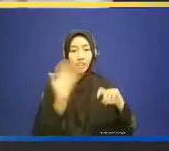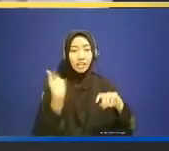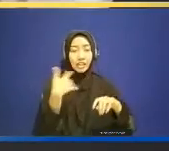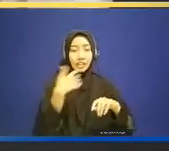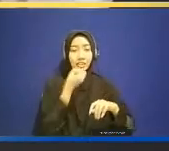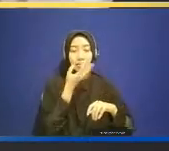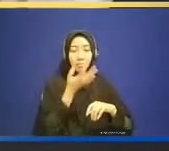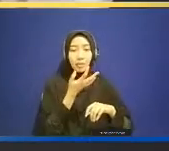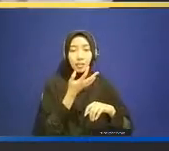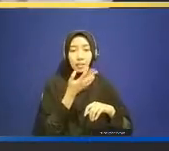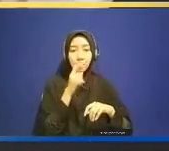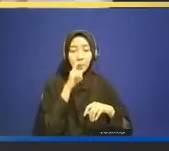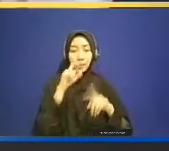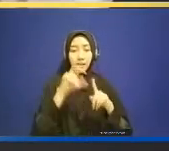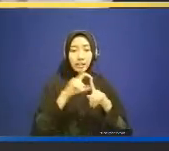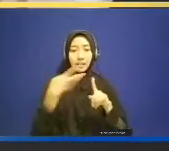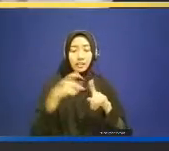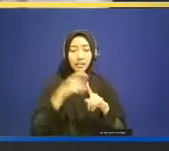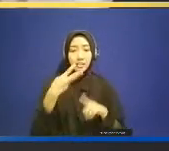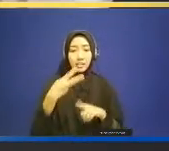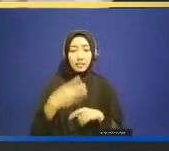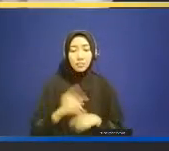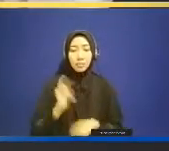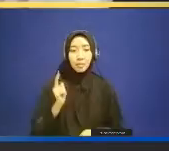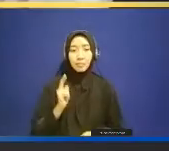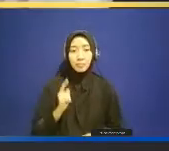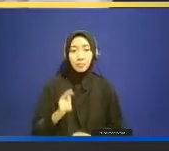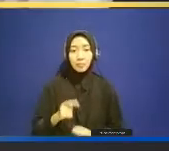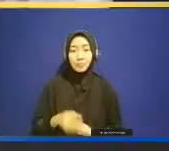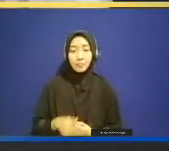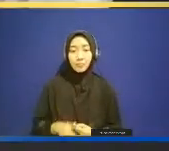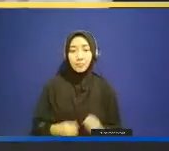disampaikan tadi semua apa Dedek karena